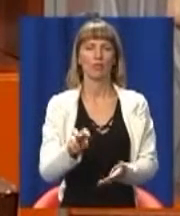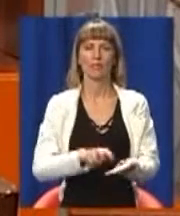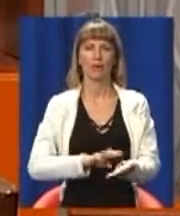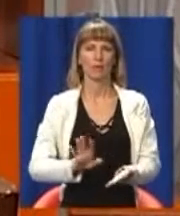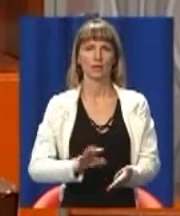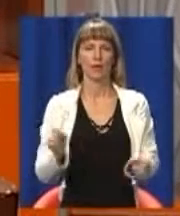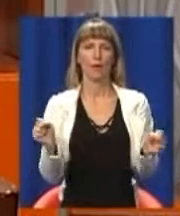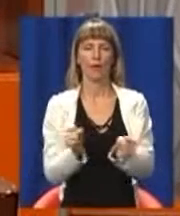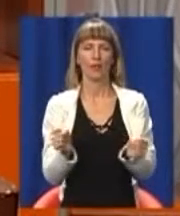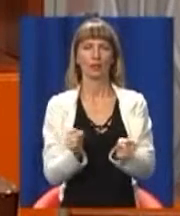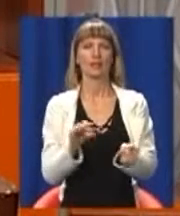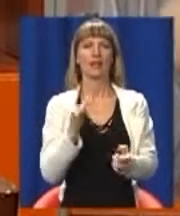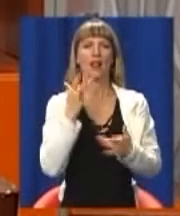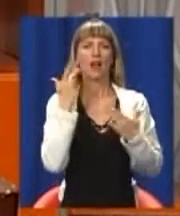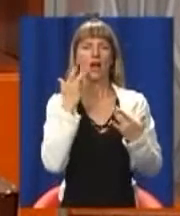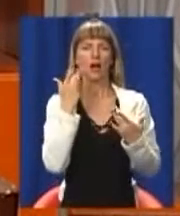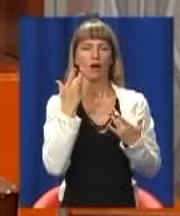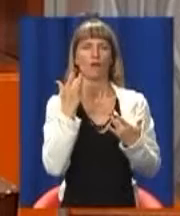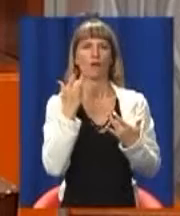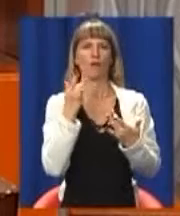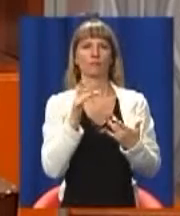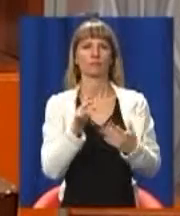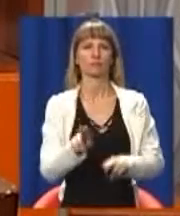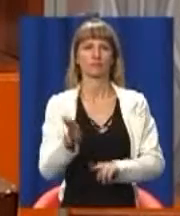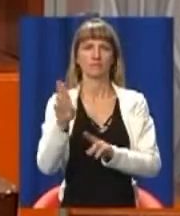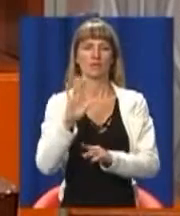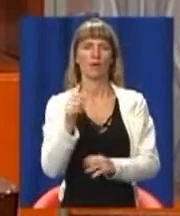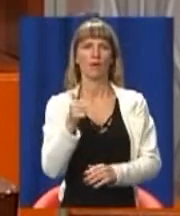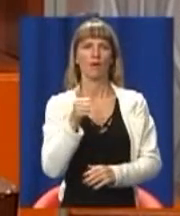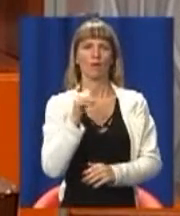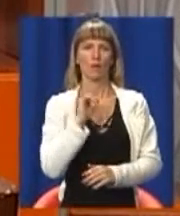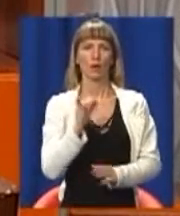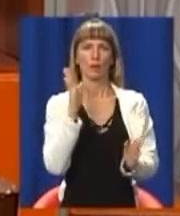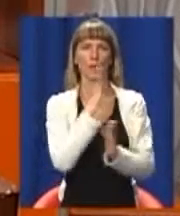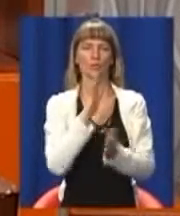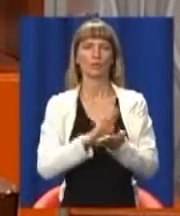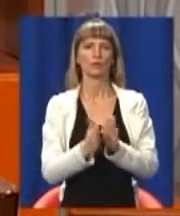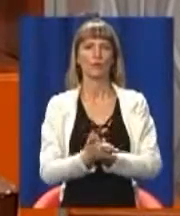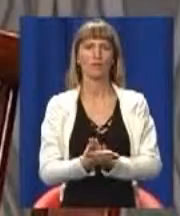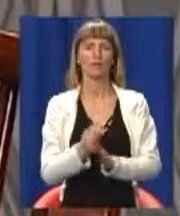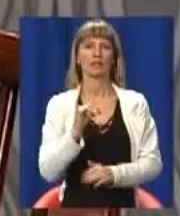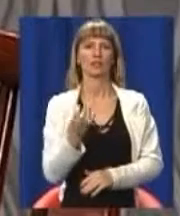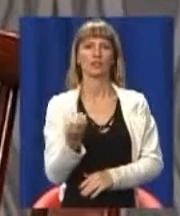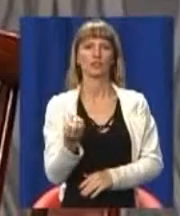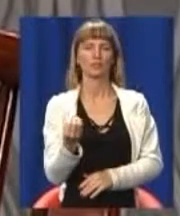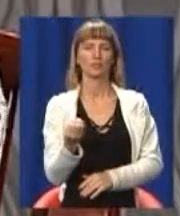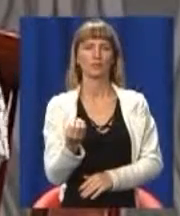боится холода и легко охотится в плохие погодные условия. Так, а